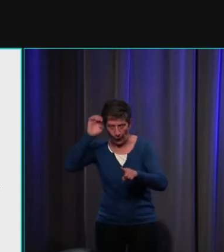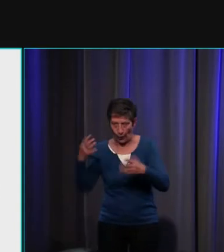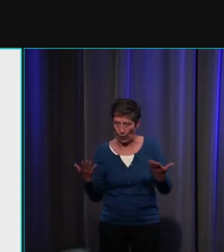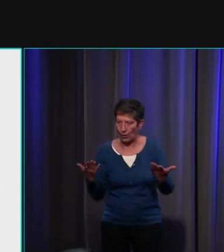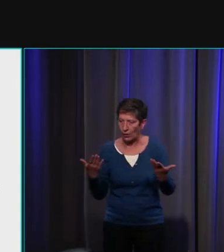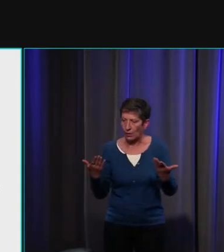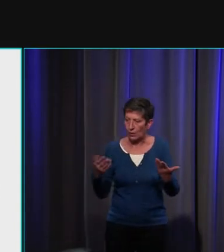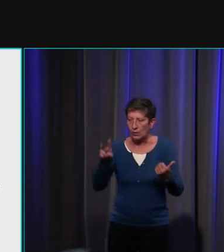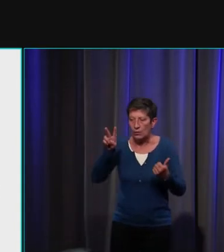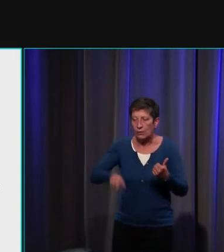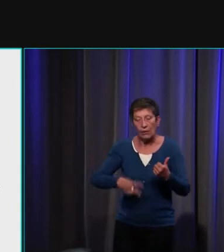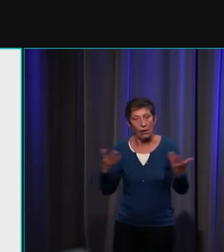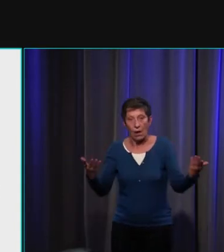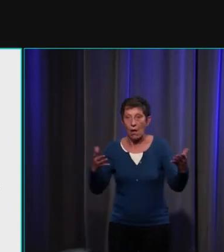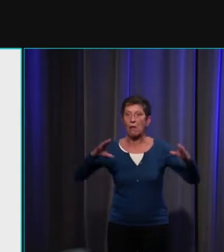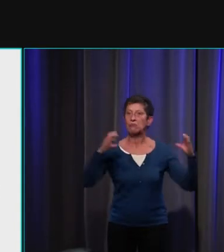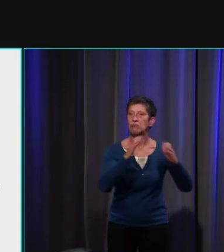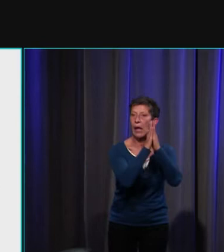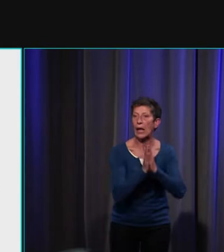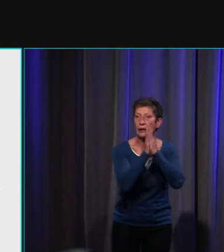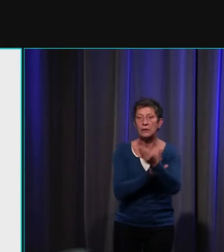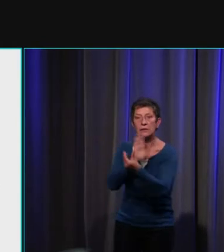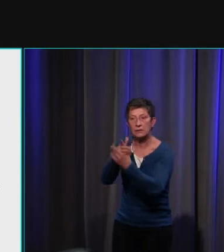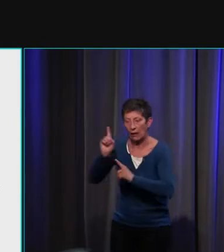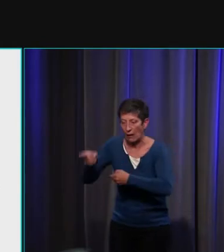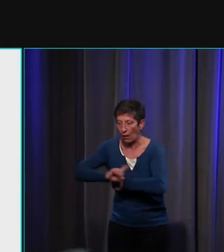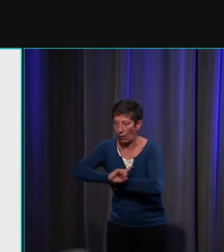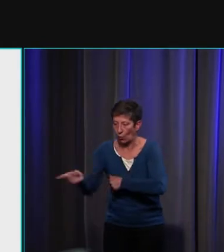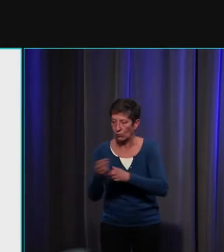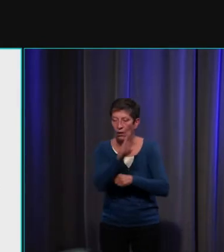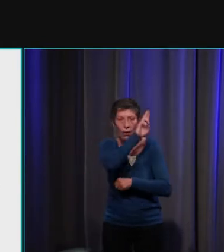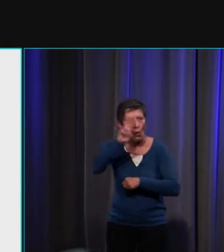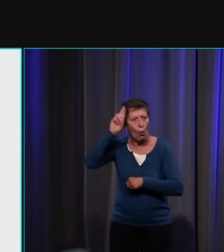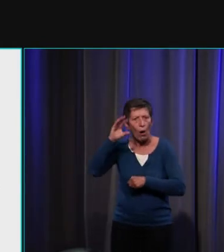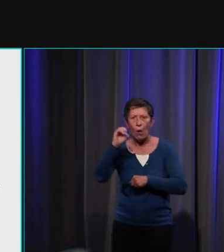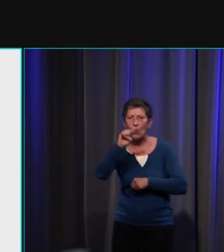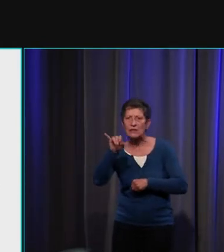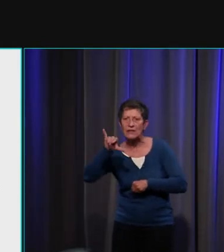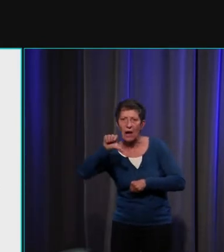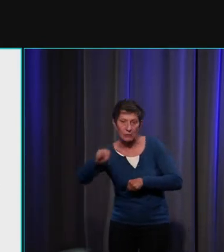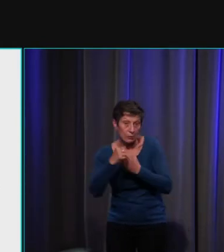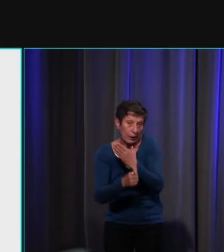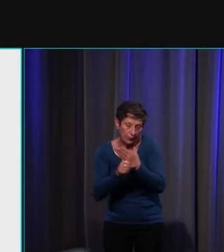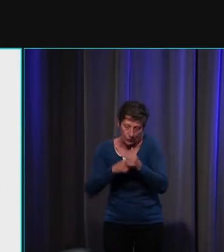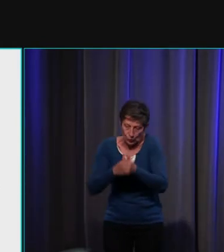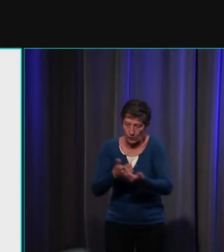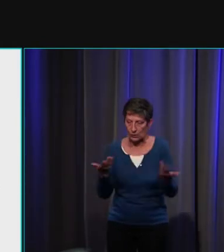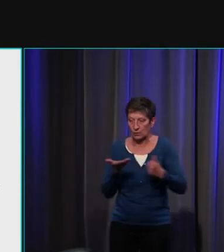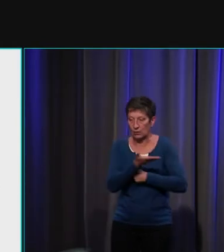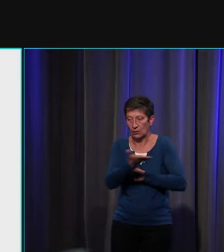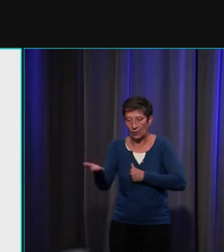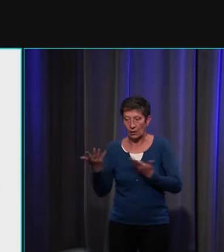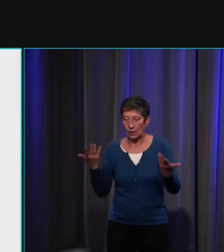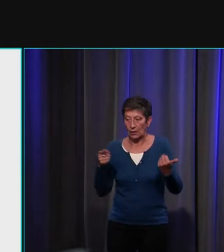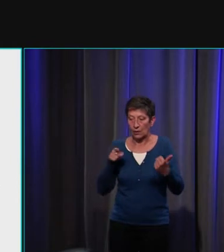clergé ne se mêle pas de guerre leroy auzias donc ces gens se réfèrent toujours à la bible je vous le dis fais frapper de la lèpre pour